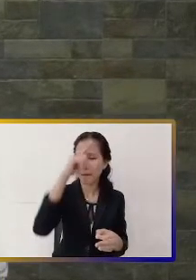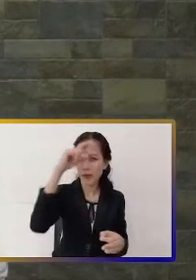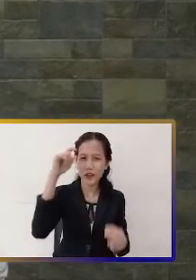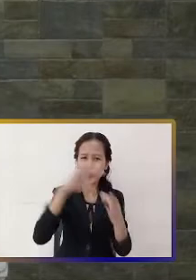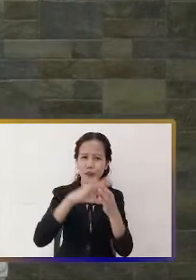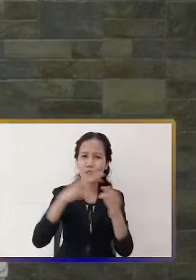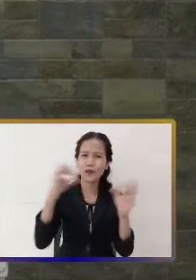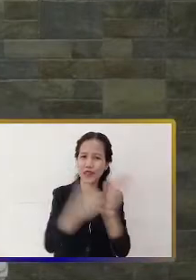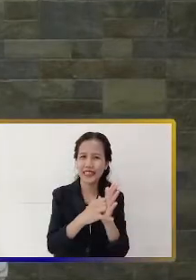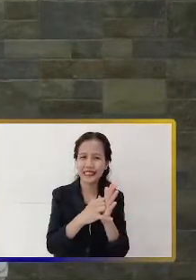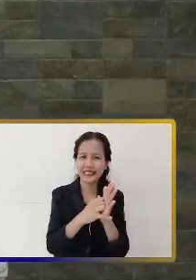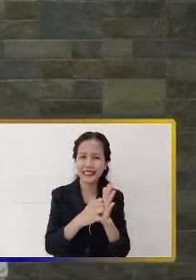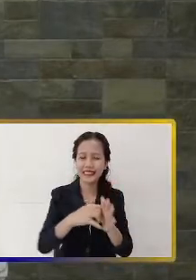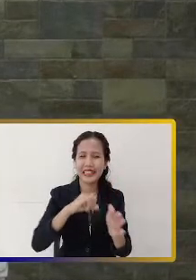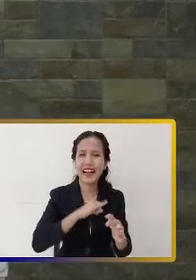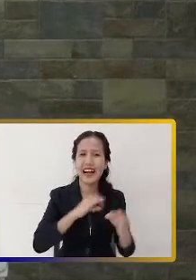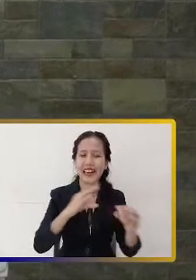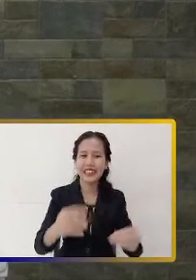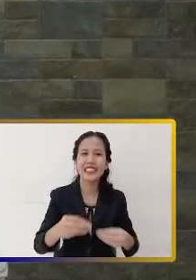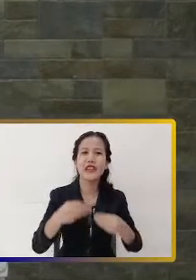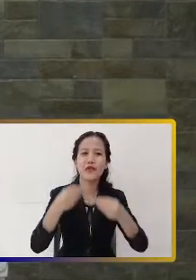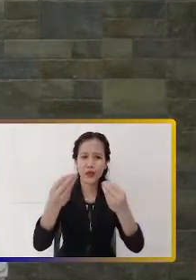you a freebies.